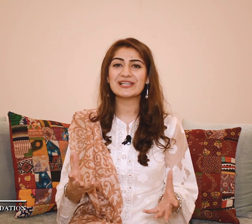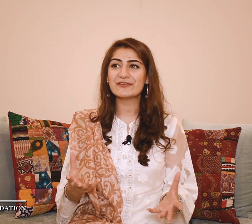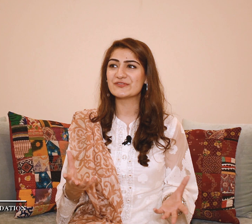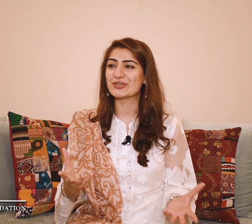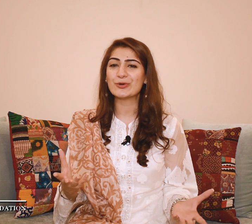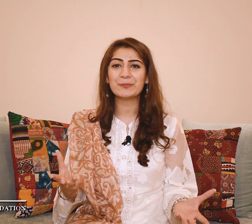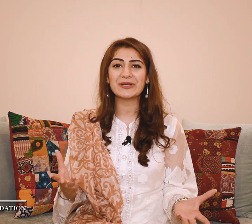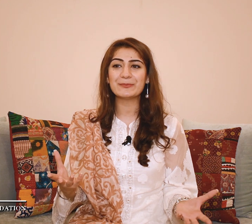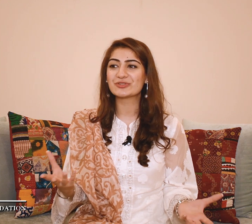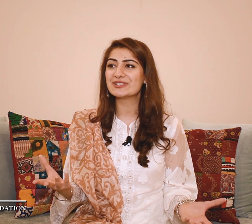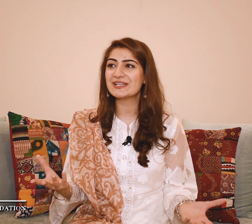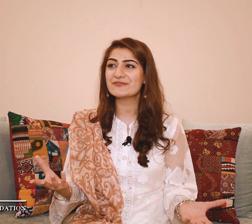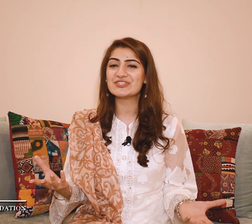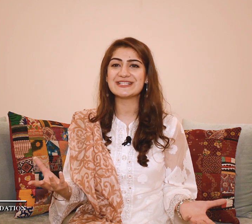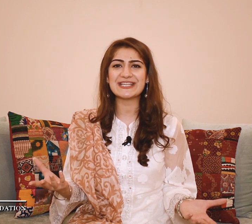मुक्त